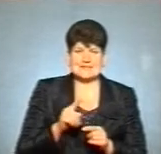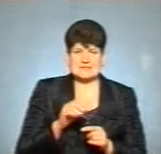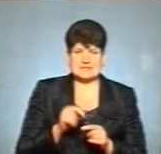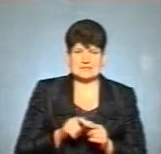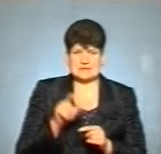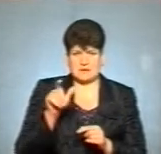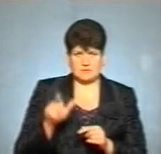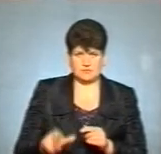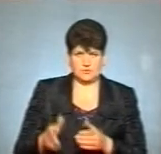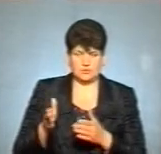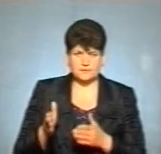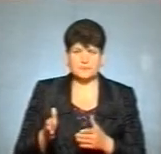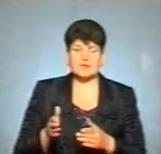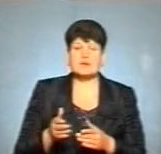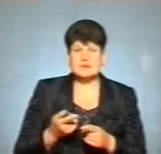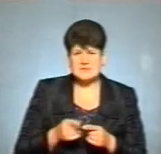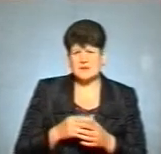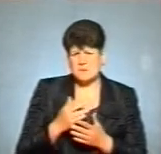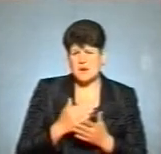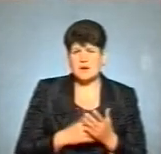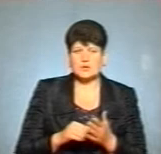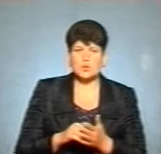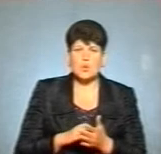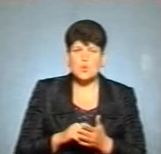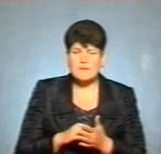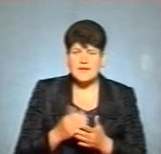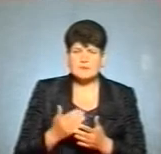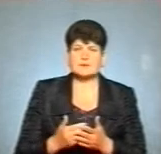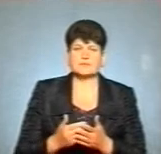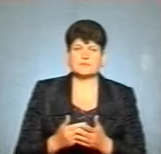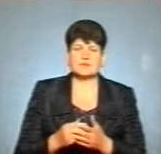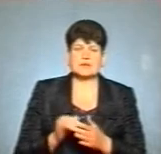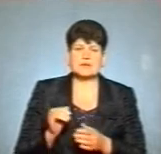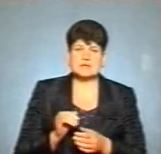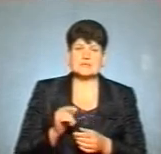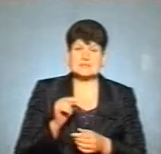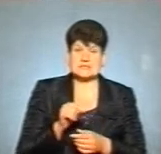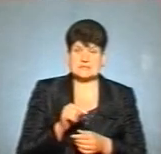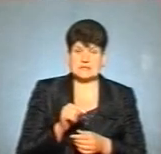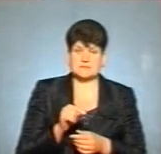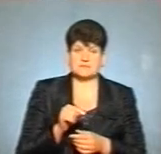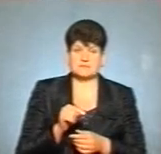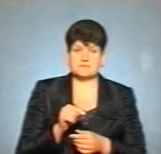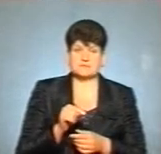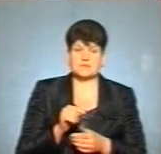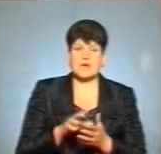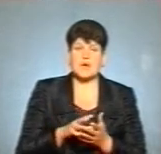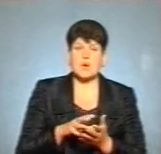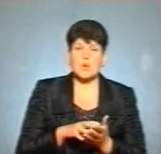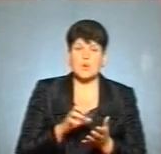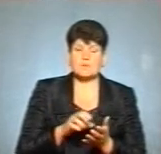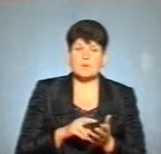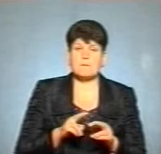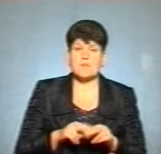тобто відповідно, тобто є певний перелік документів із цим, з копією паспорта,